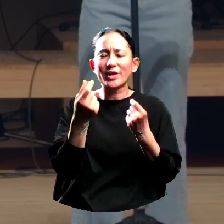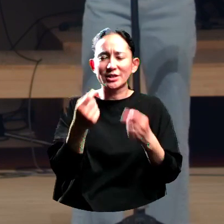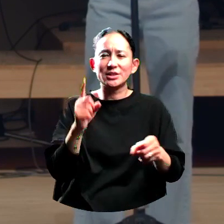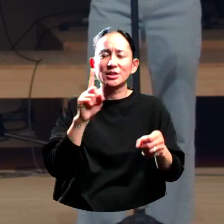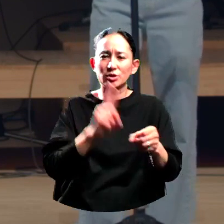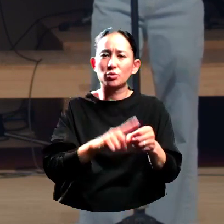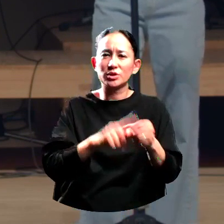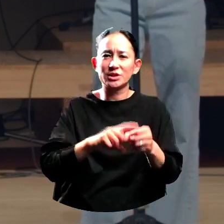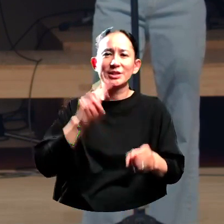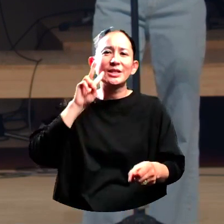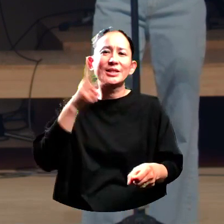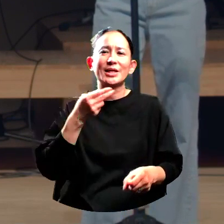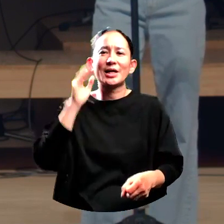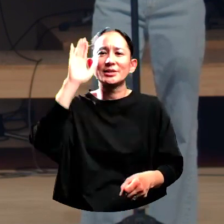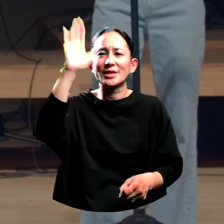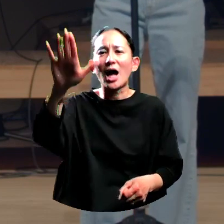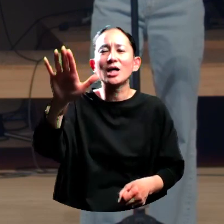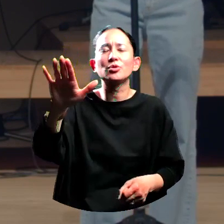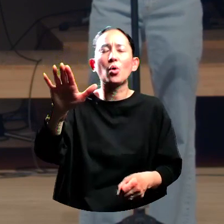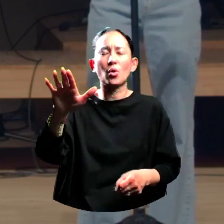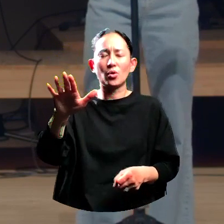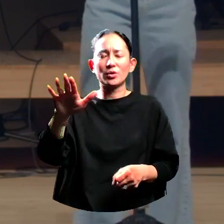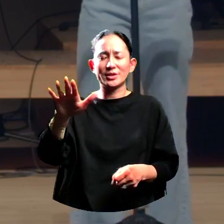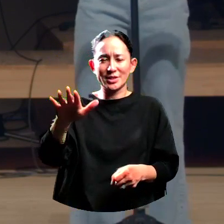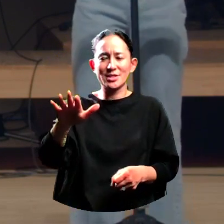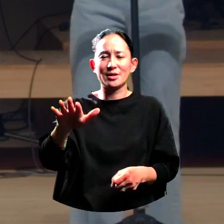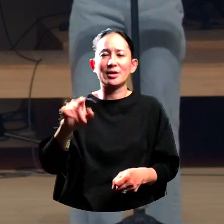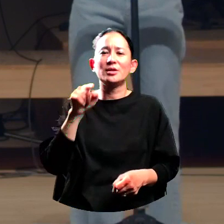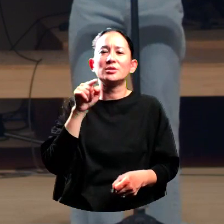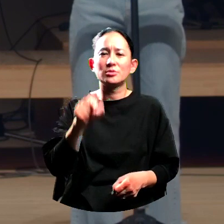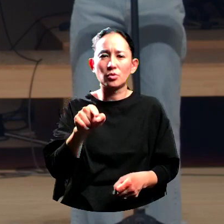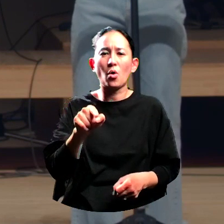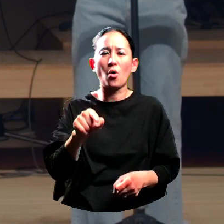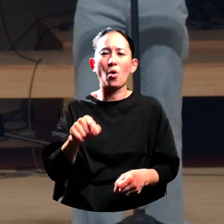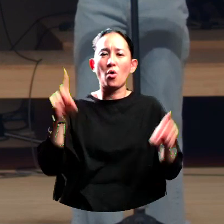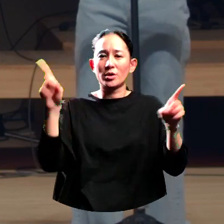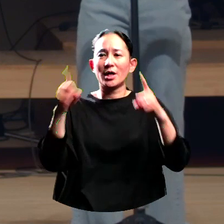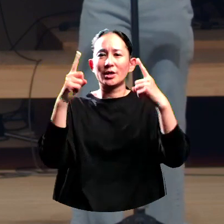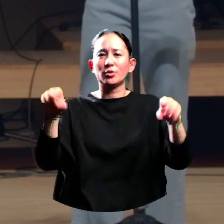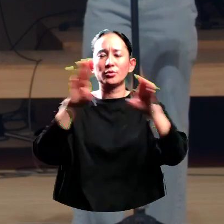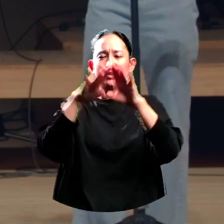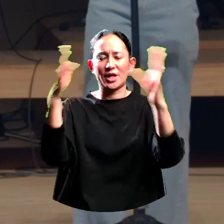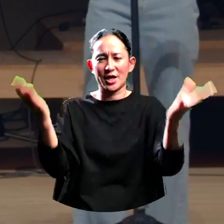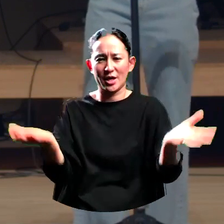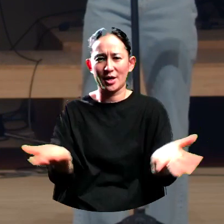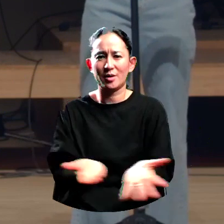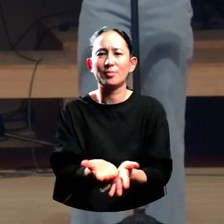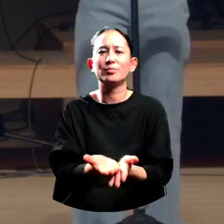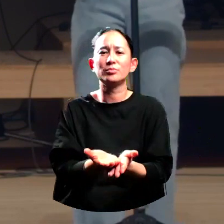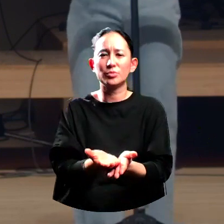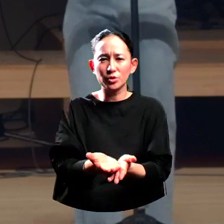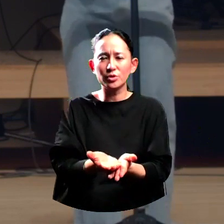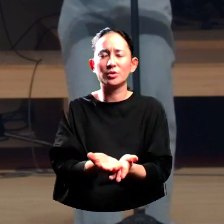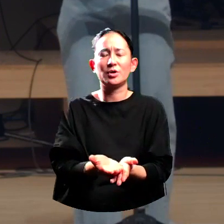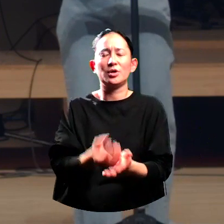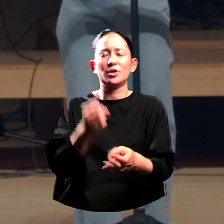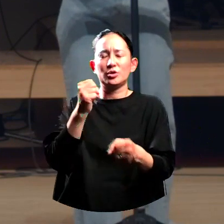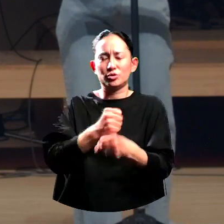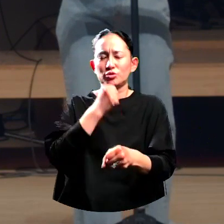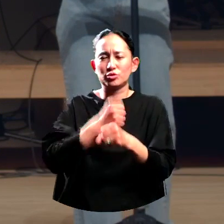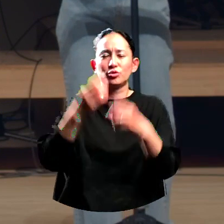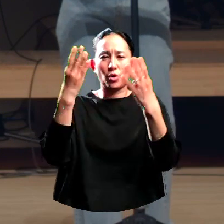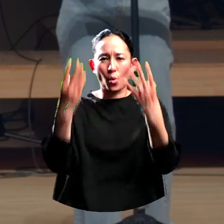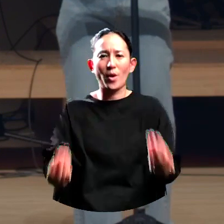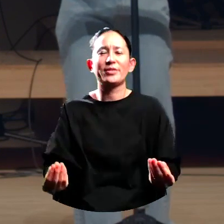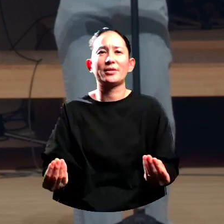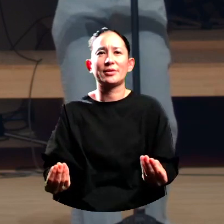大作が24日間で完成したんです。 So he wrote the three-hour long song in just 24 days.